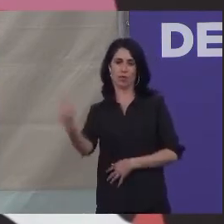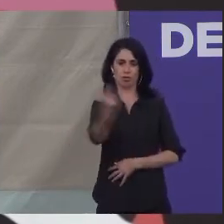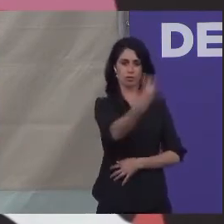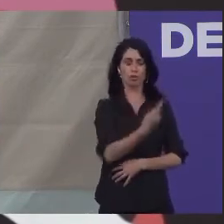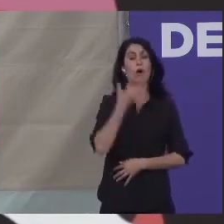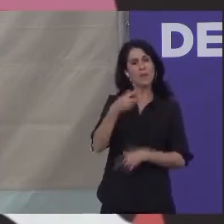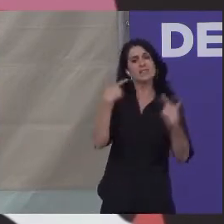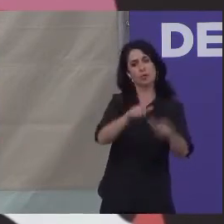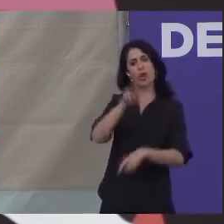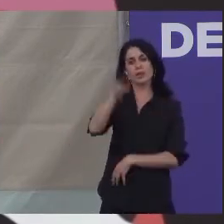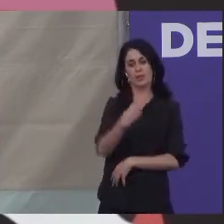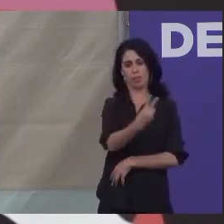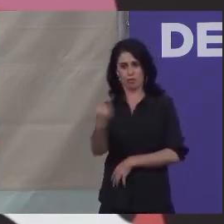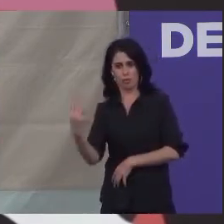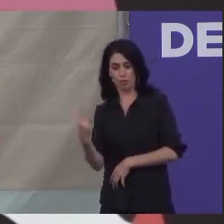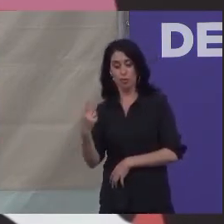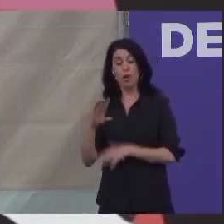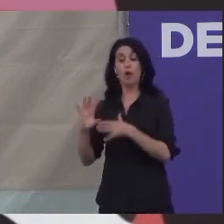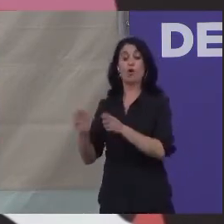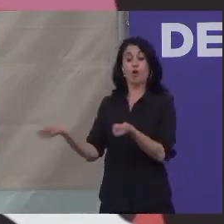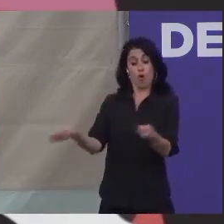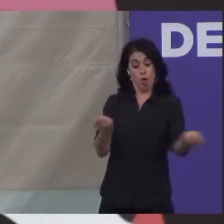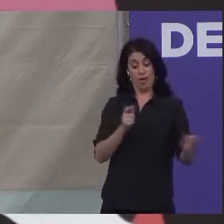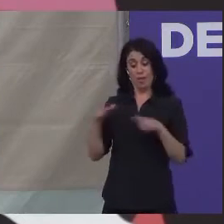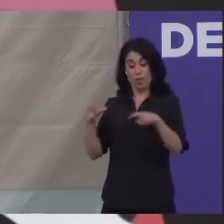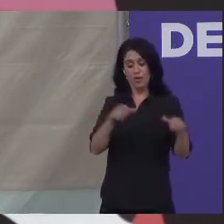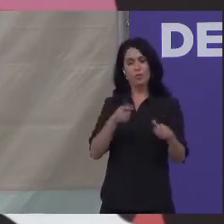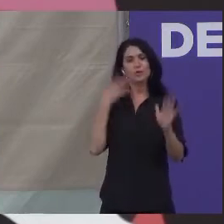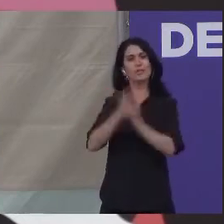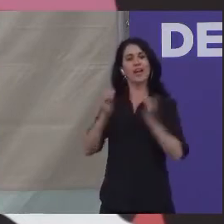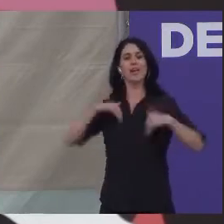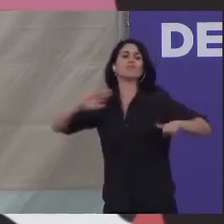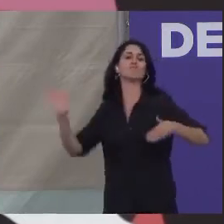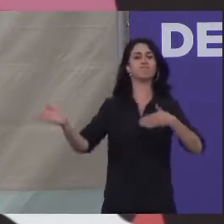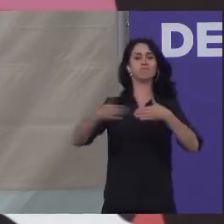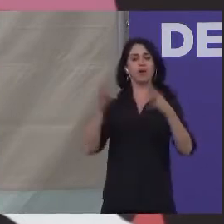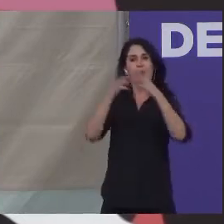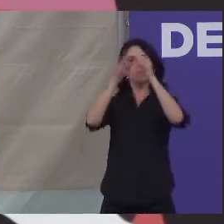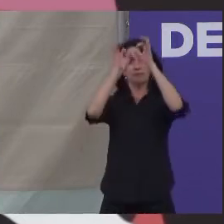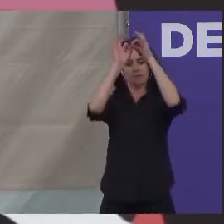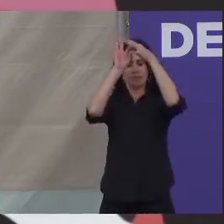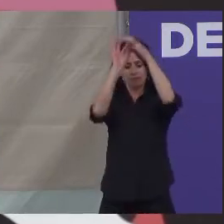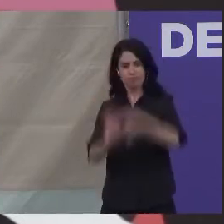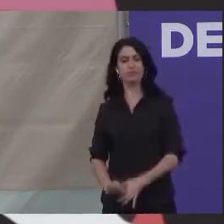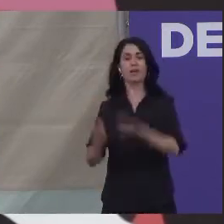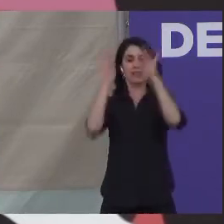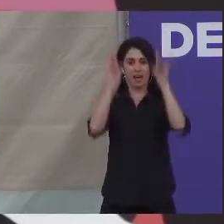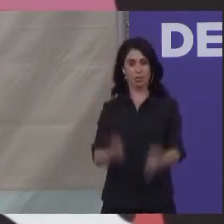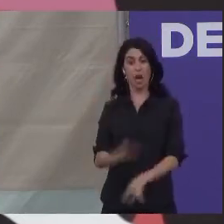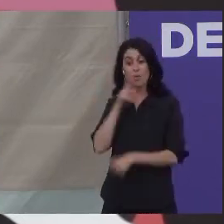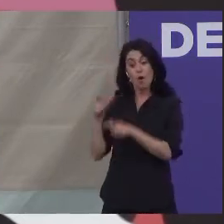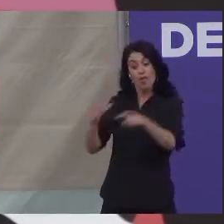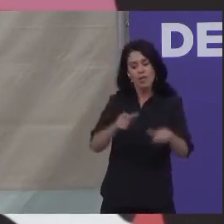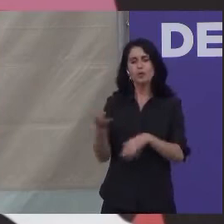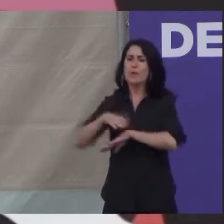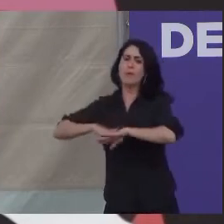La coordinació dels cercles culmina la vertebració territorial, perquè els cercles han de ser els fonaments de la nostra organització,